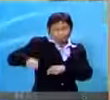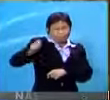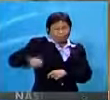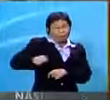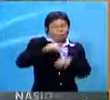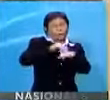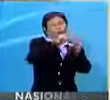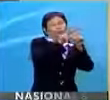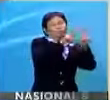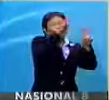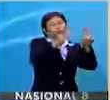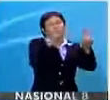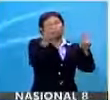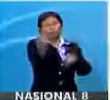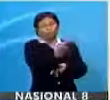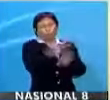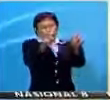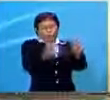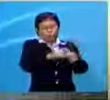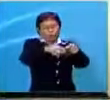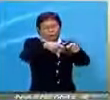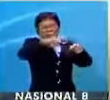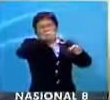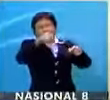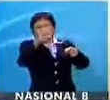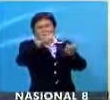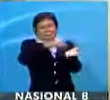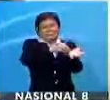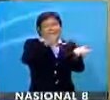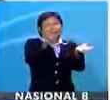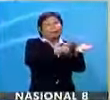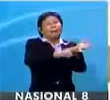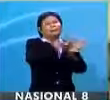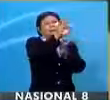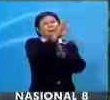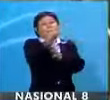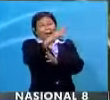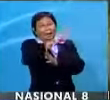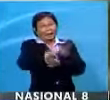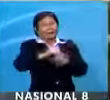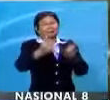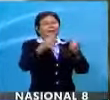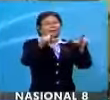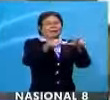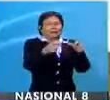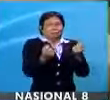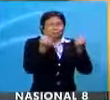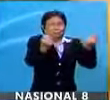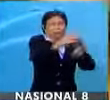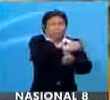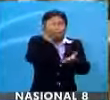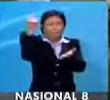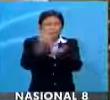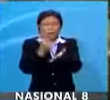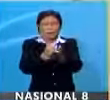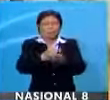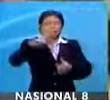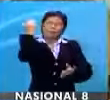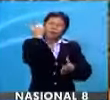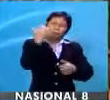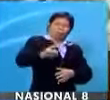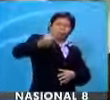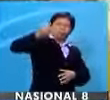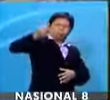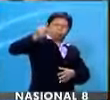Ini kedua-duanya dibenar ikat jamin sebanyak r9000 lesen memandu digantung dan pasport ditahan mahkamah